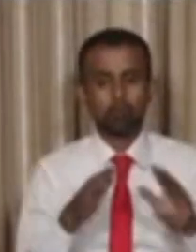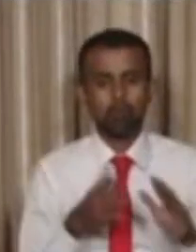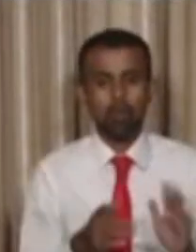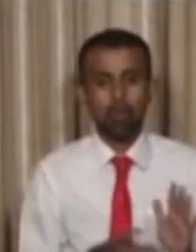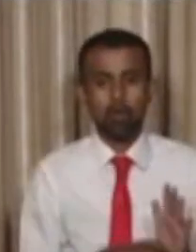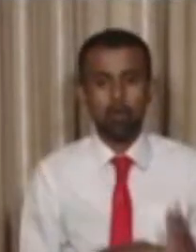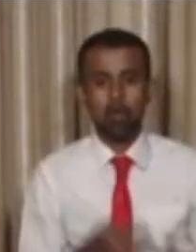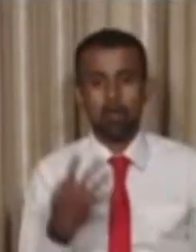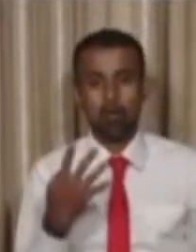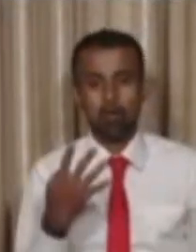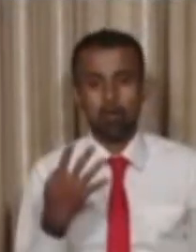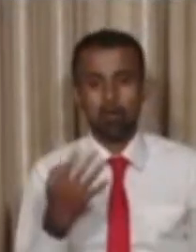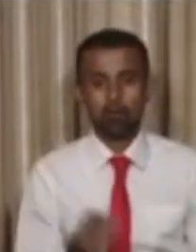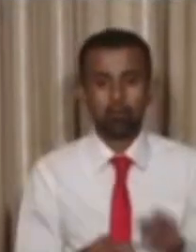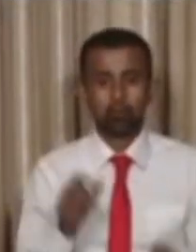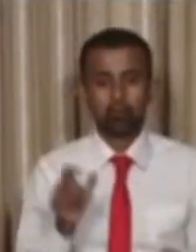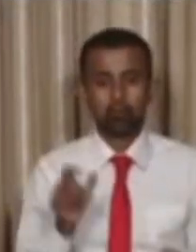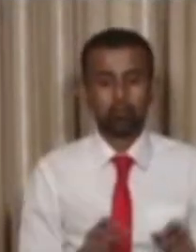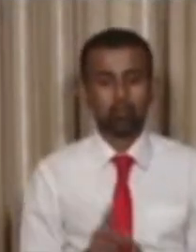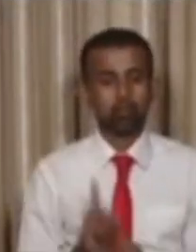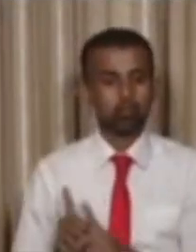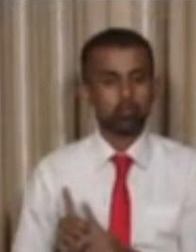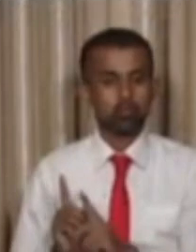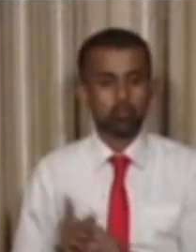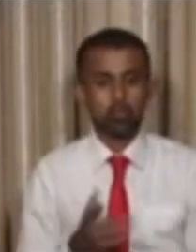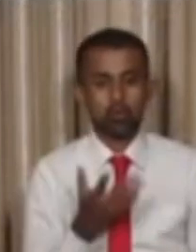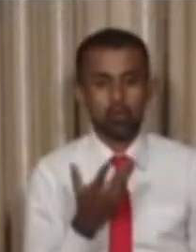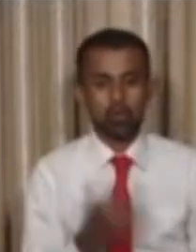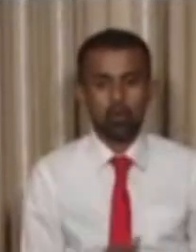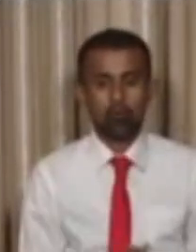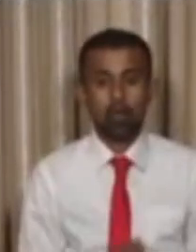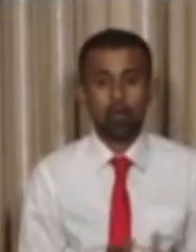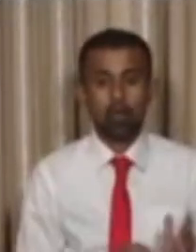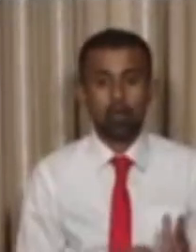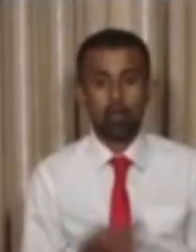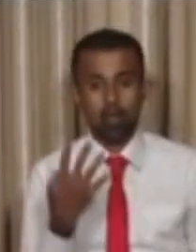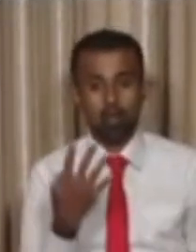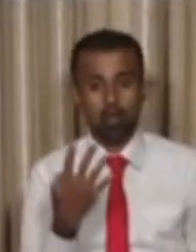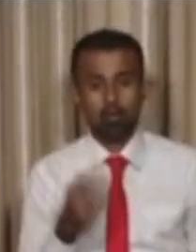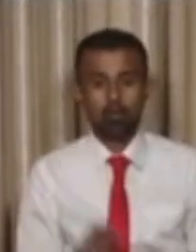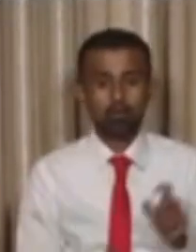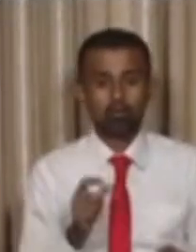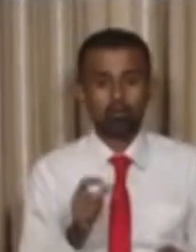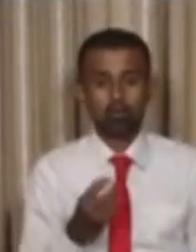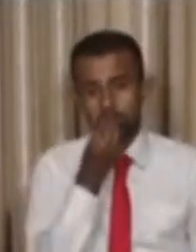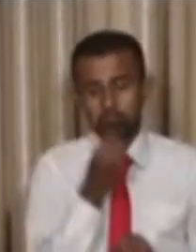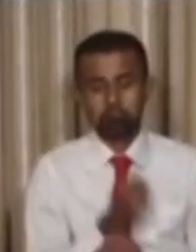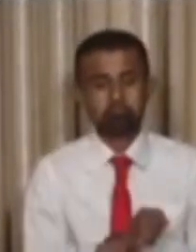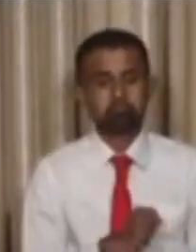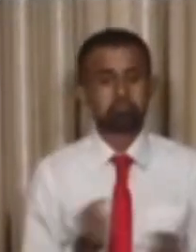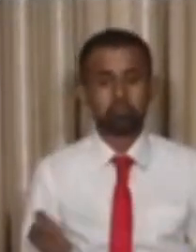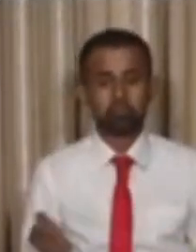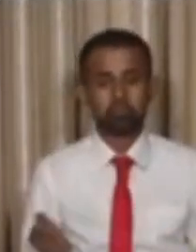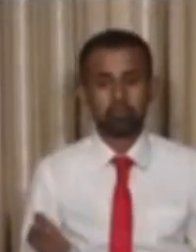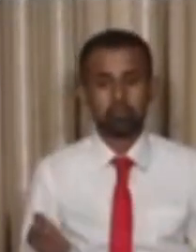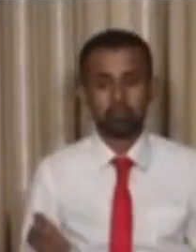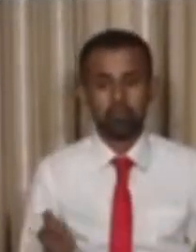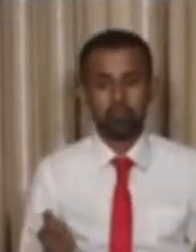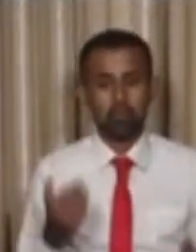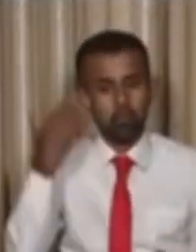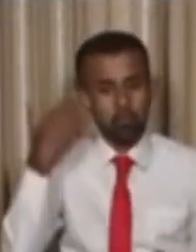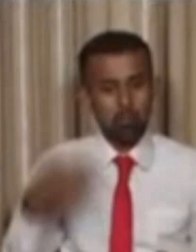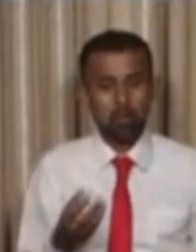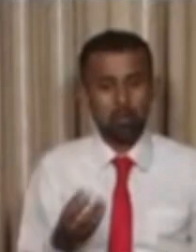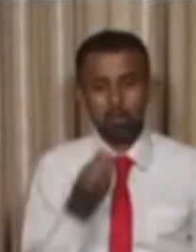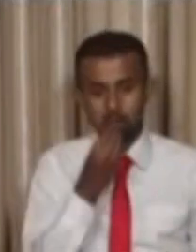மக்களுக்கு உணவனுப்பி 400,000 மக்களை பட்டினியிலே போட்டு, பட்டினியால் இந்த மக்கள் கொல்லப்பட்டார்கள். 400,000 மக்களில் எத்தனை பேர்